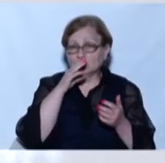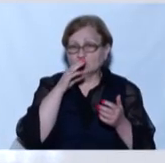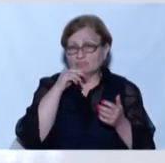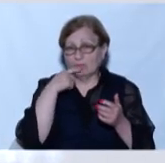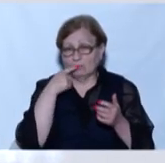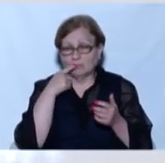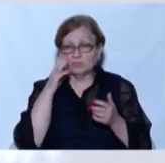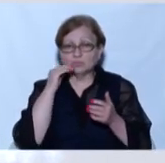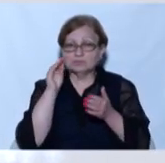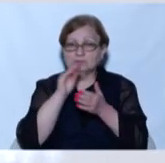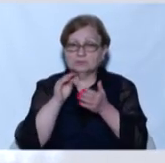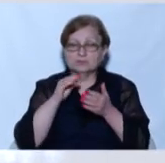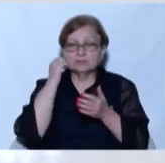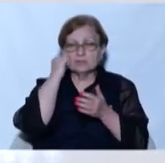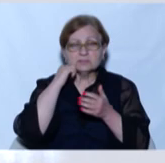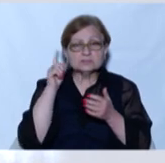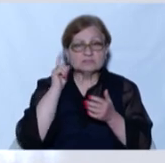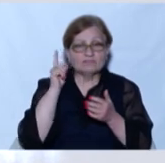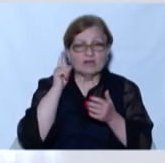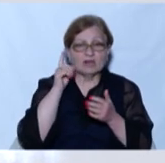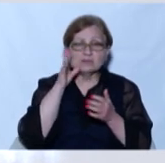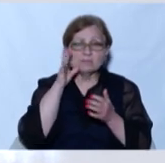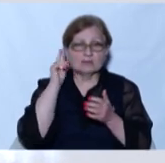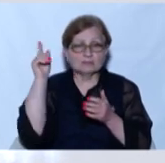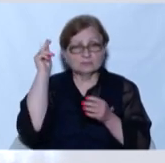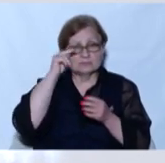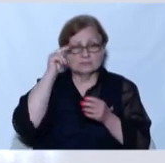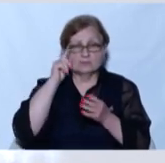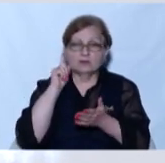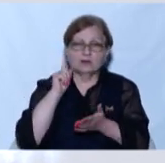და მით უმეტეს როცა ძველ პერიოდს ვსწავლობთ,